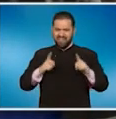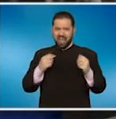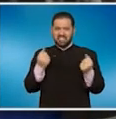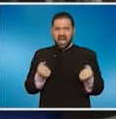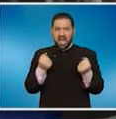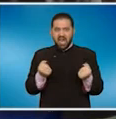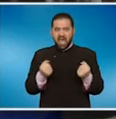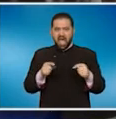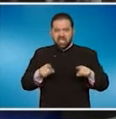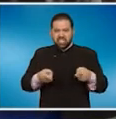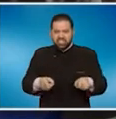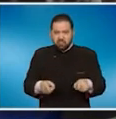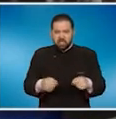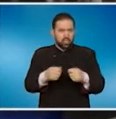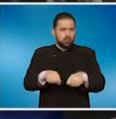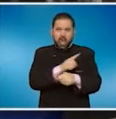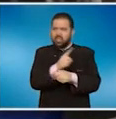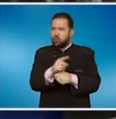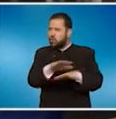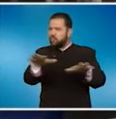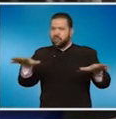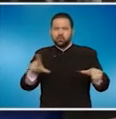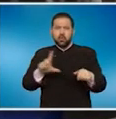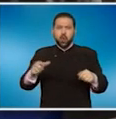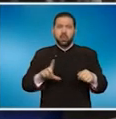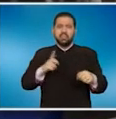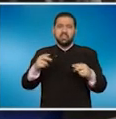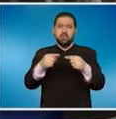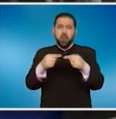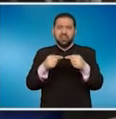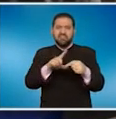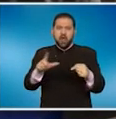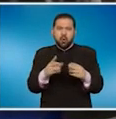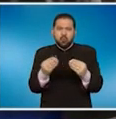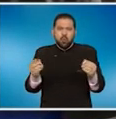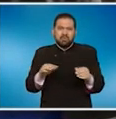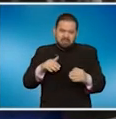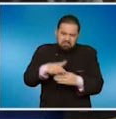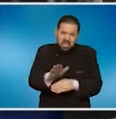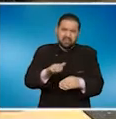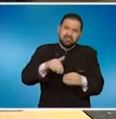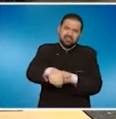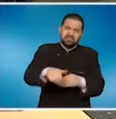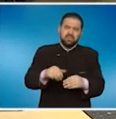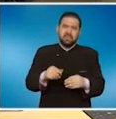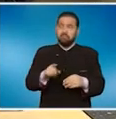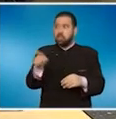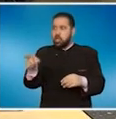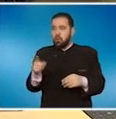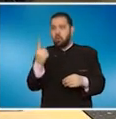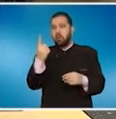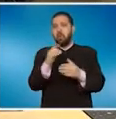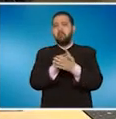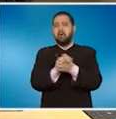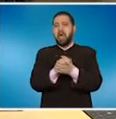grea. Toate lucrurile din jurul lor sunt împotriva lor la un moment dat, o mie de piedici, pe când dincolo o pace ca și înainte de a